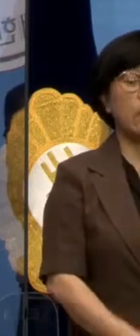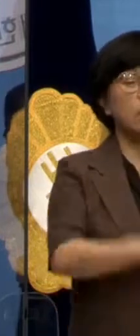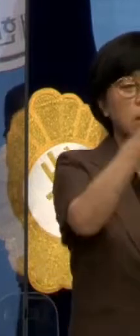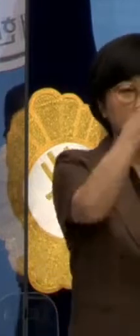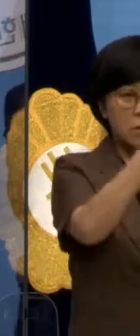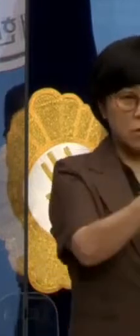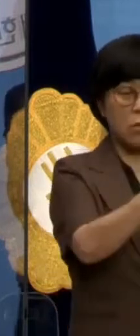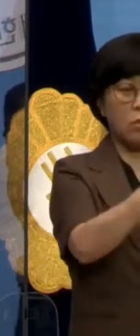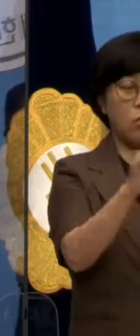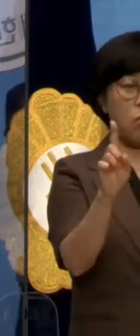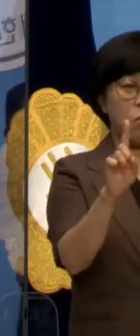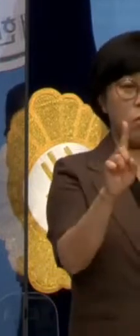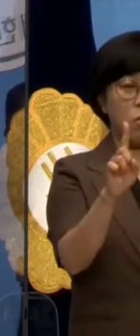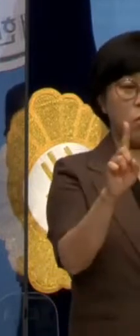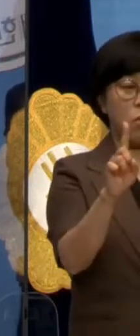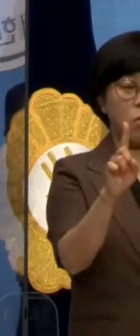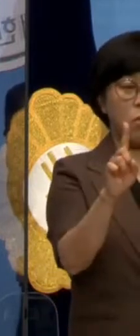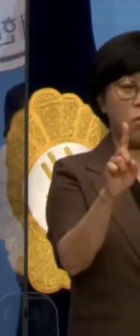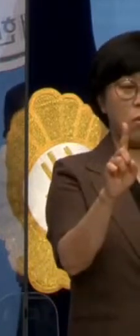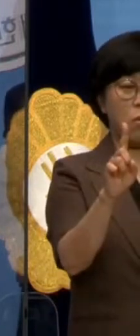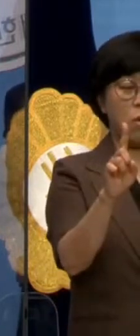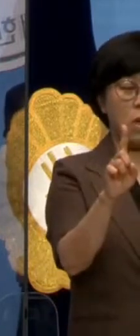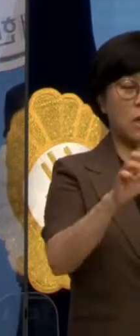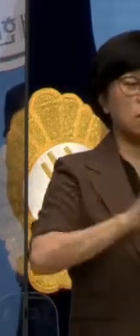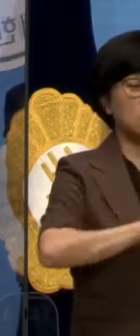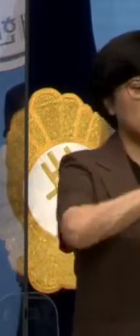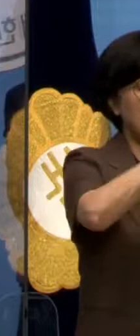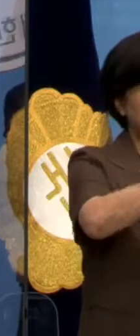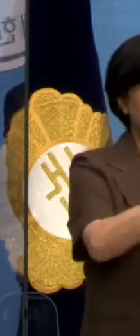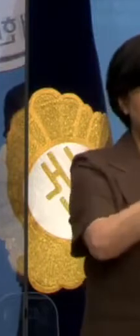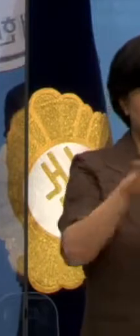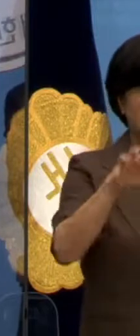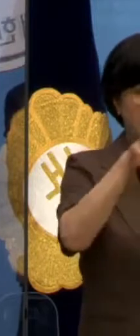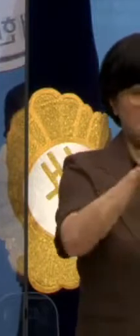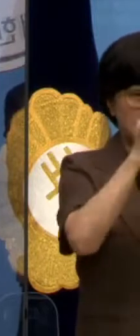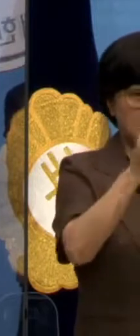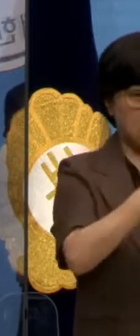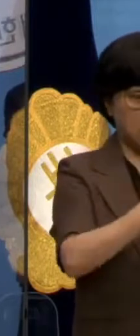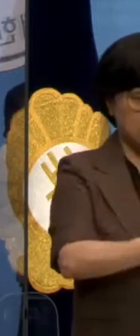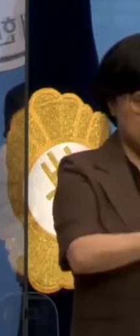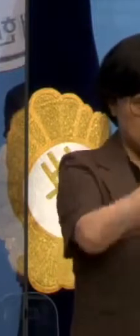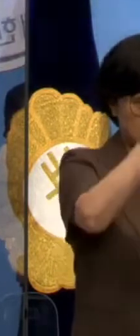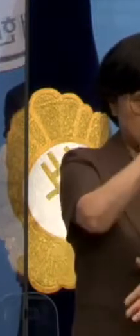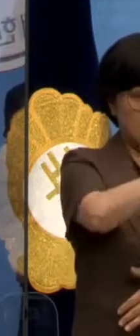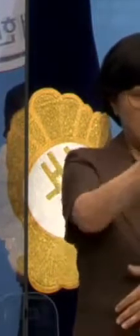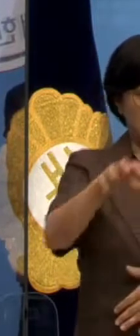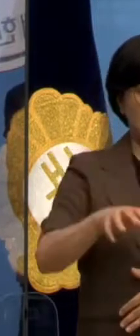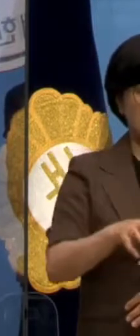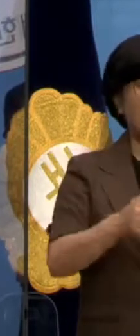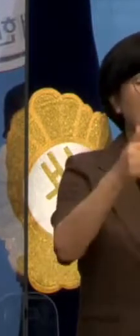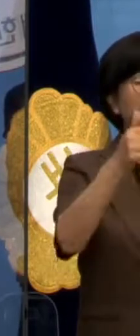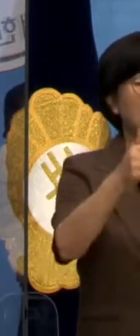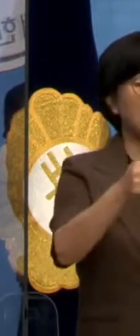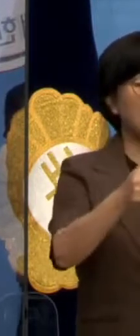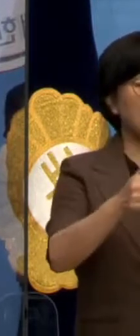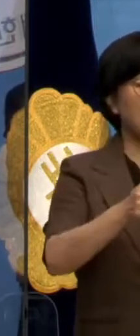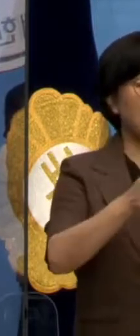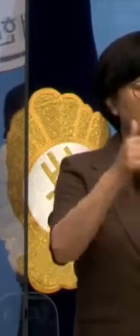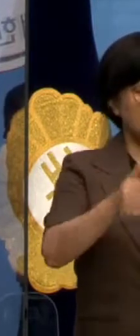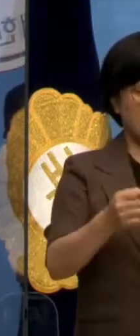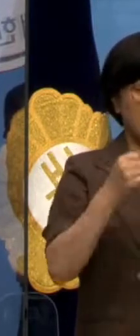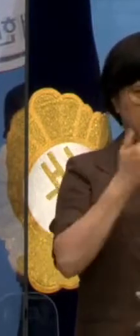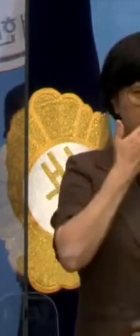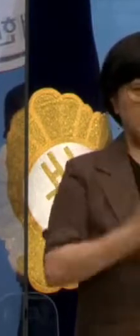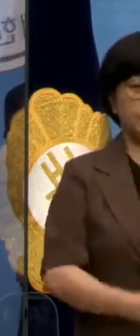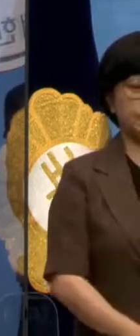되면 그곳들 자체가 세계적 명소가 되고 해당 도시들은 경쟁력이 크게 높아질